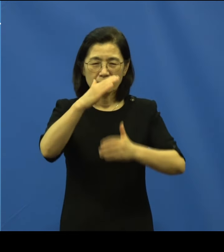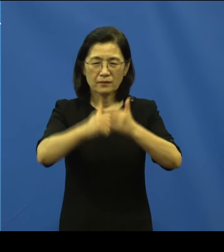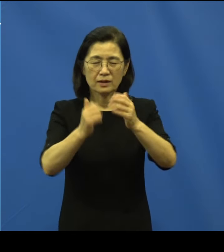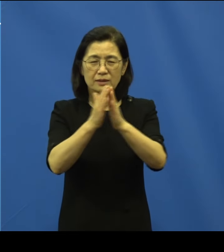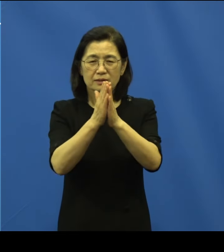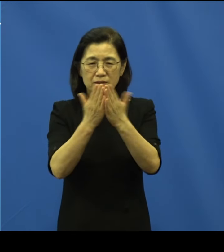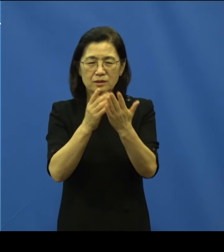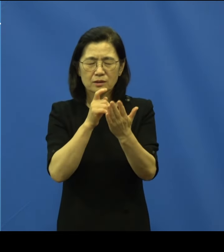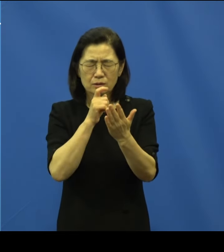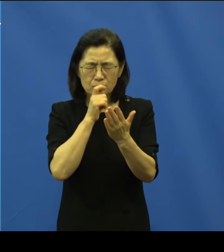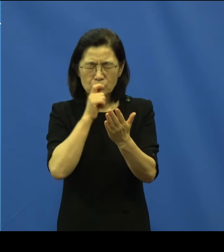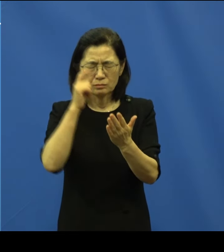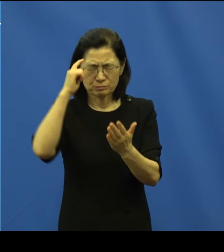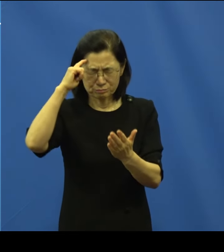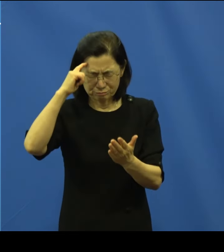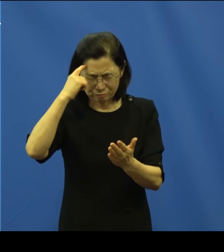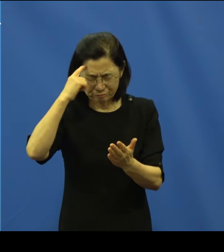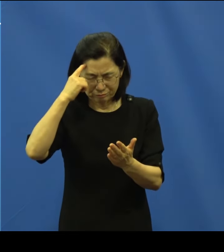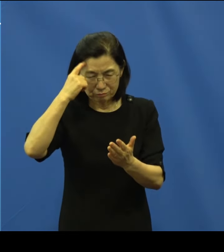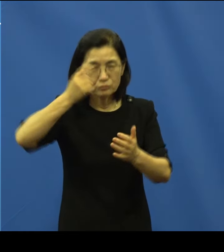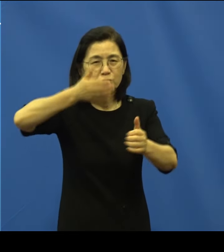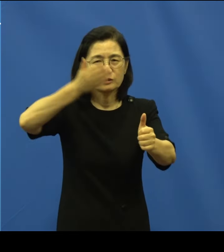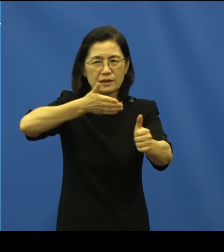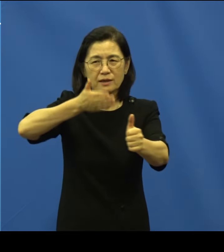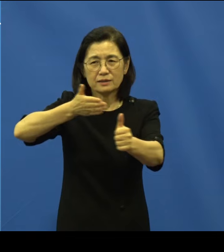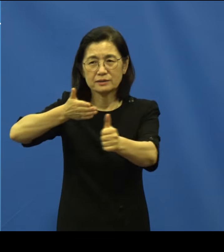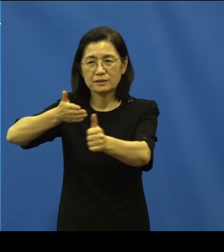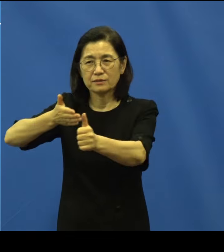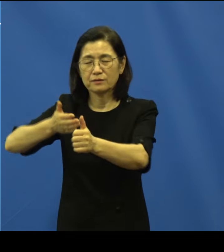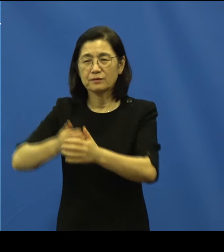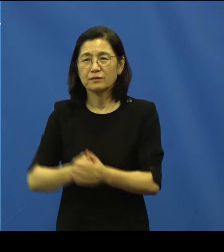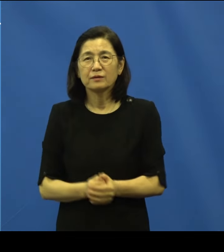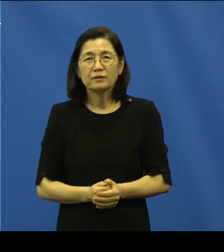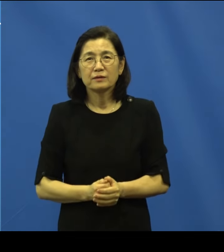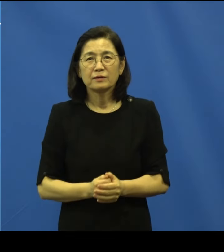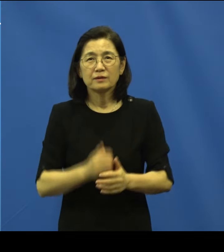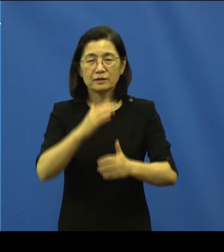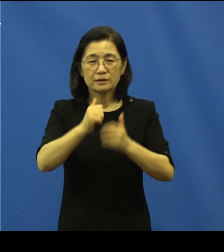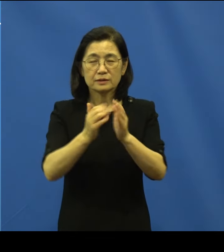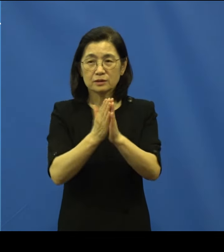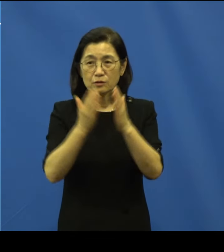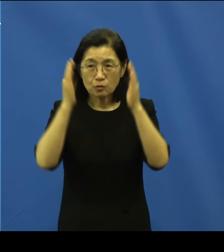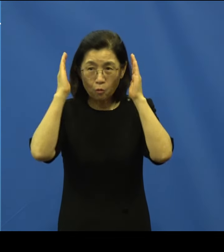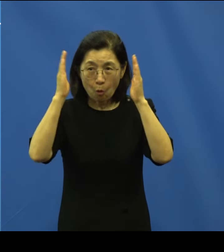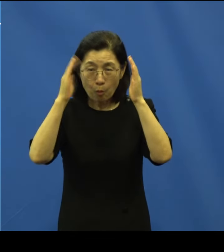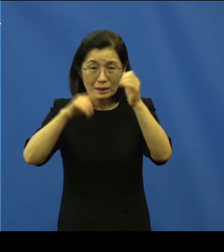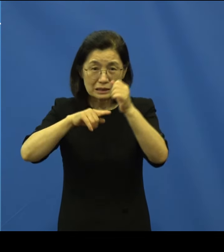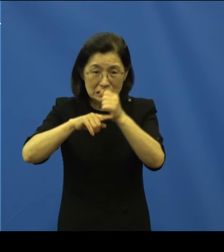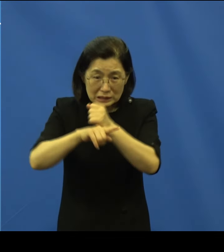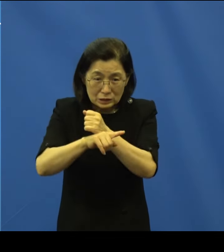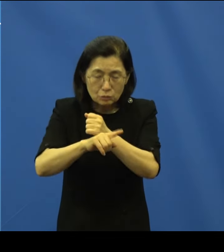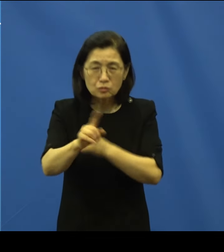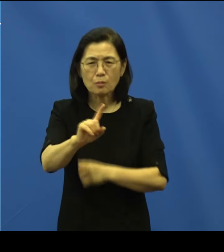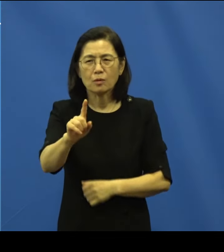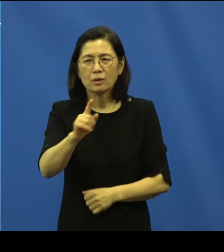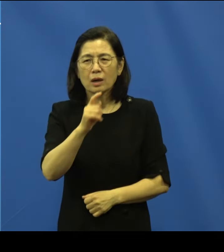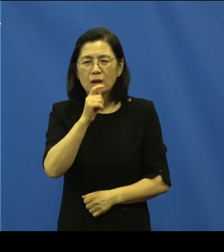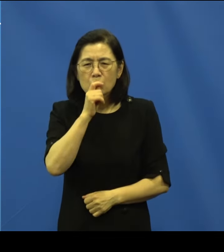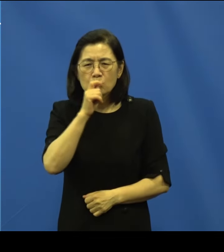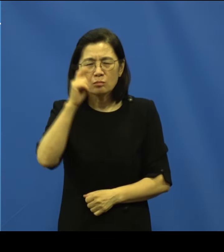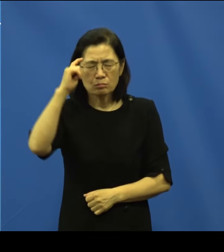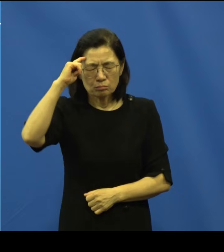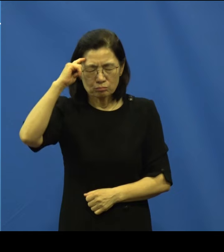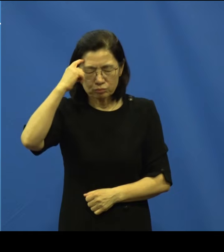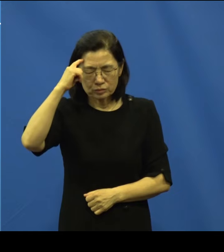성경을 묵상하셔야 돼요. 왜 성경 공부를 합니까? 공부를 하는 이유는 묵상하기 위해서입니다.